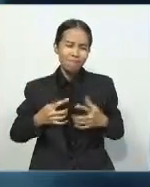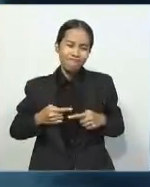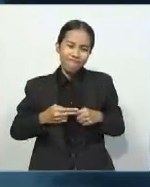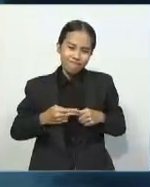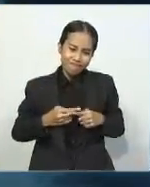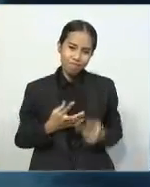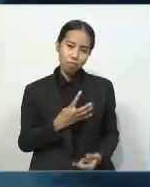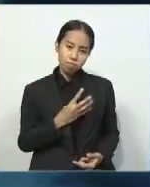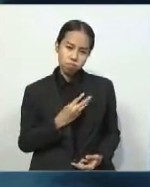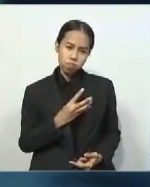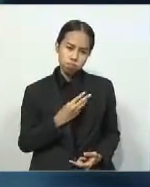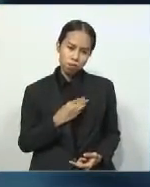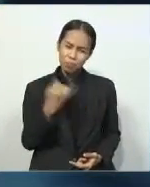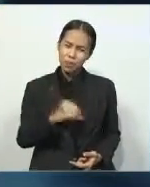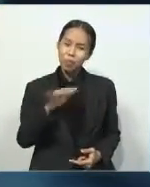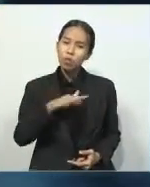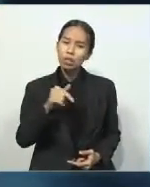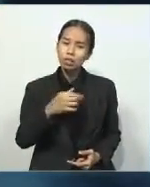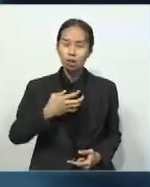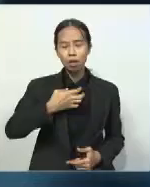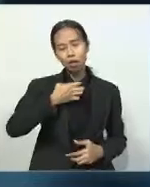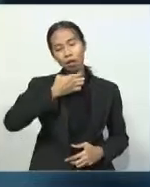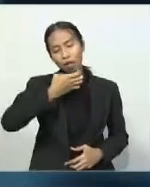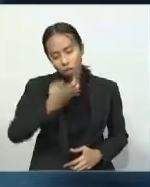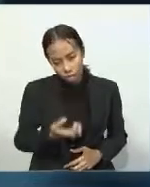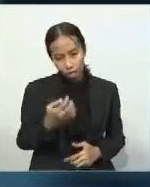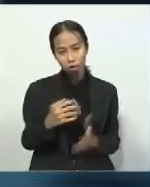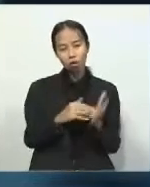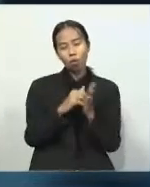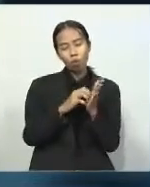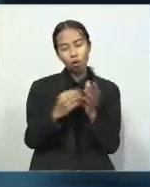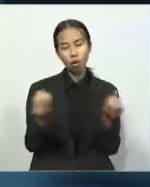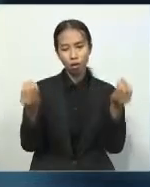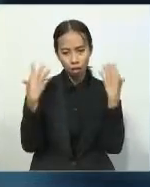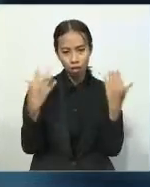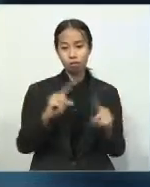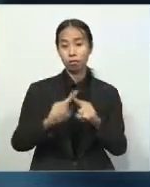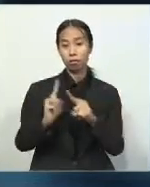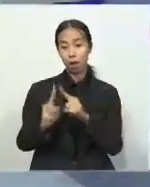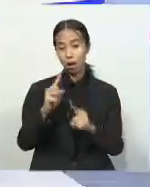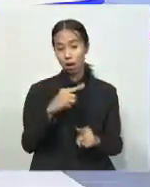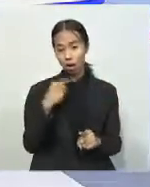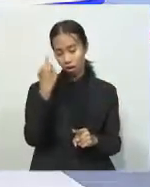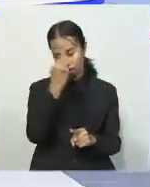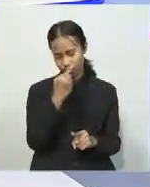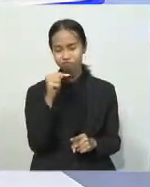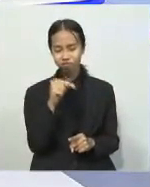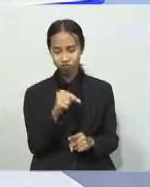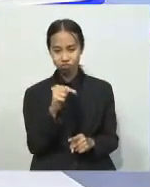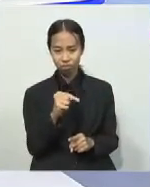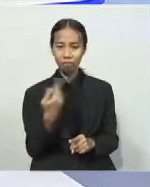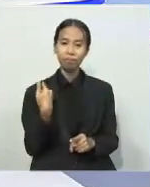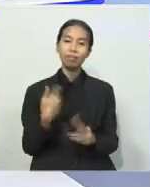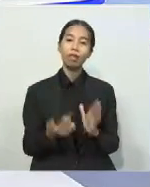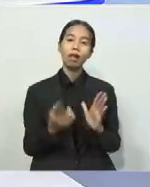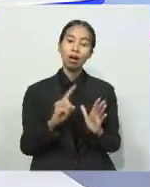รษะหัวใจเต้นไม่เป็นปกติคลื่นไส้อ่อนเพลียมีอาการเหล่านี้กรณีของคุณผู้ชมที่เป็นกลุ่มเสี่ยงนะคะไม่ว่าจะ